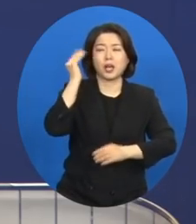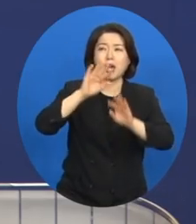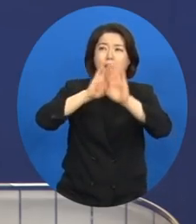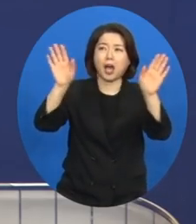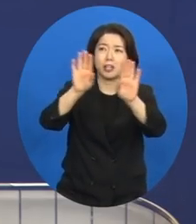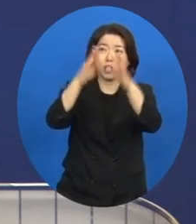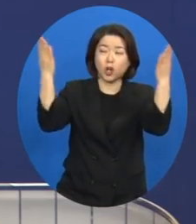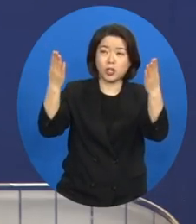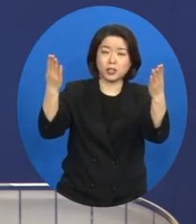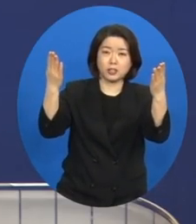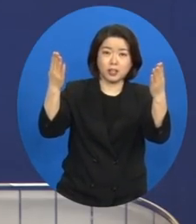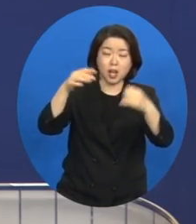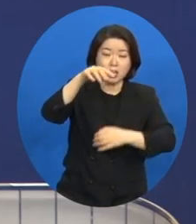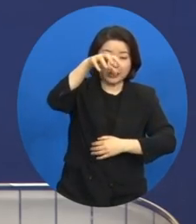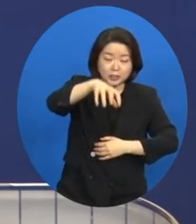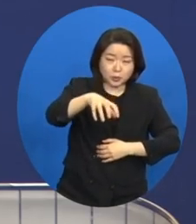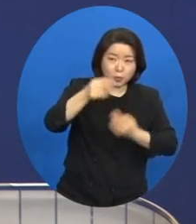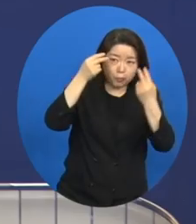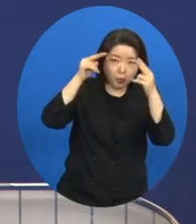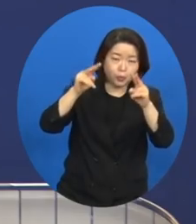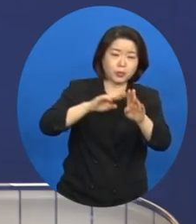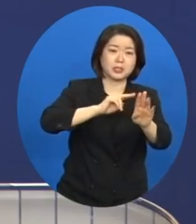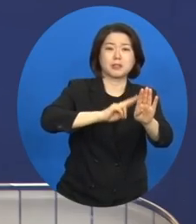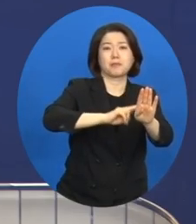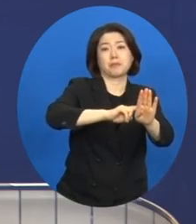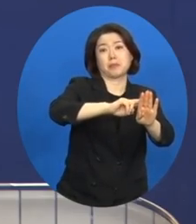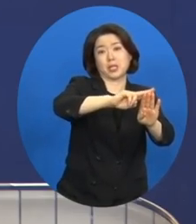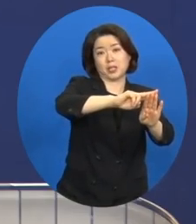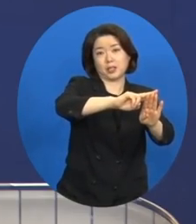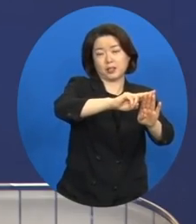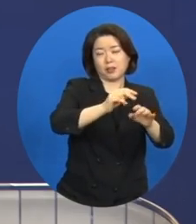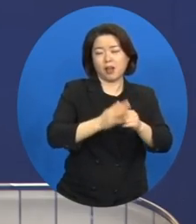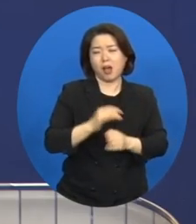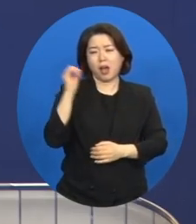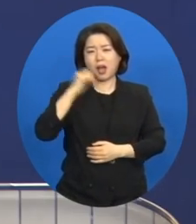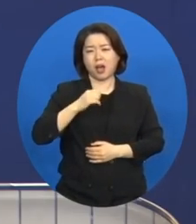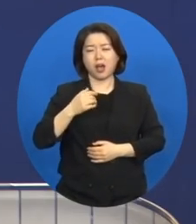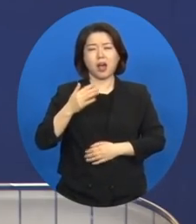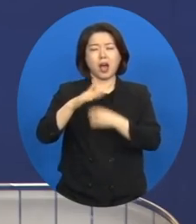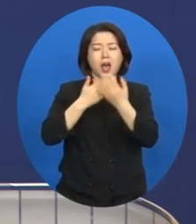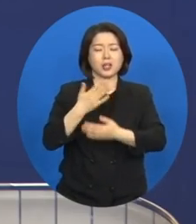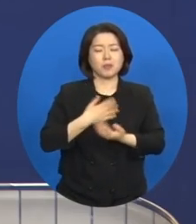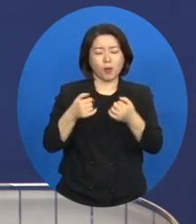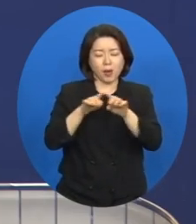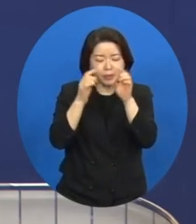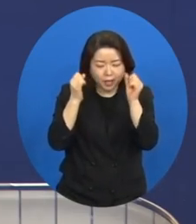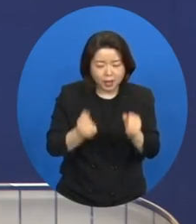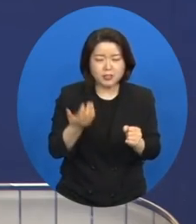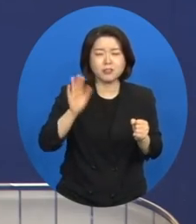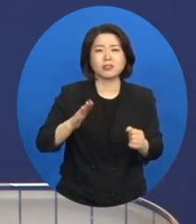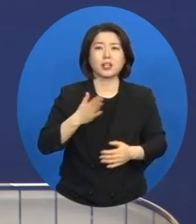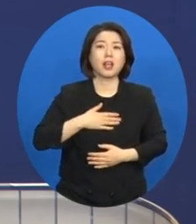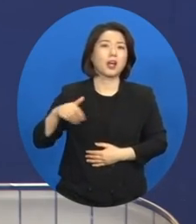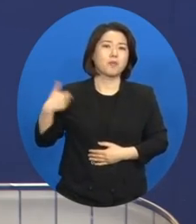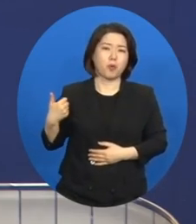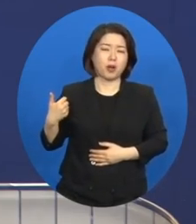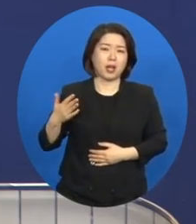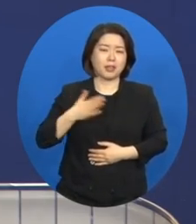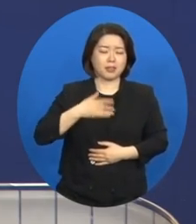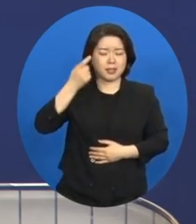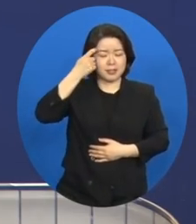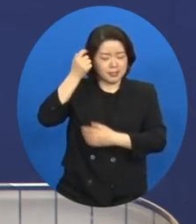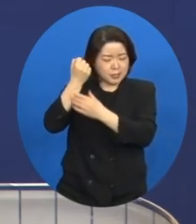보는 장소가 베델입니다. 아, 그분이 나와 함께 계셨는데 내가 몰랐다. 자신의 편견이 있었다는